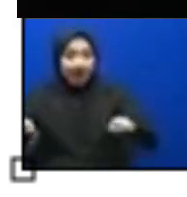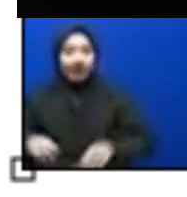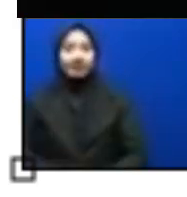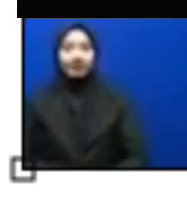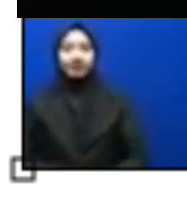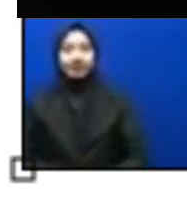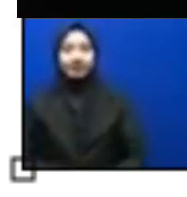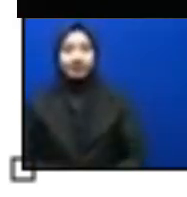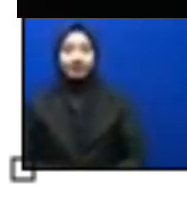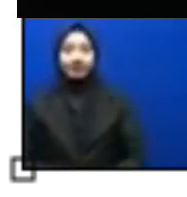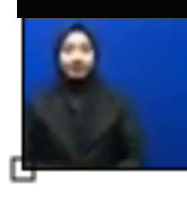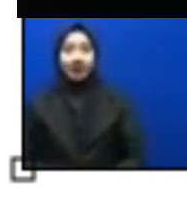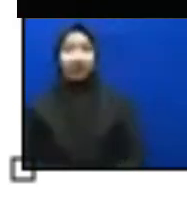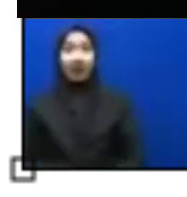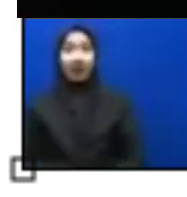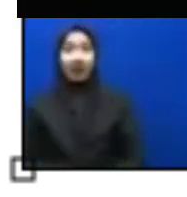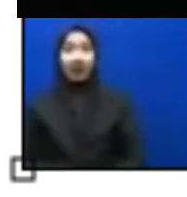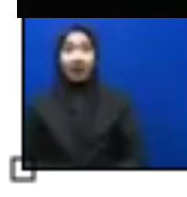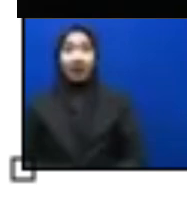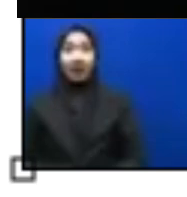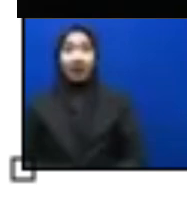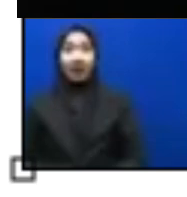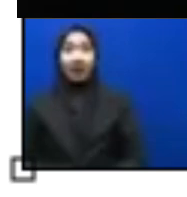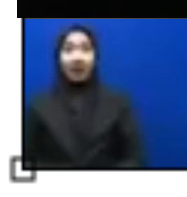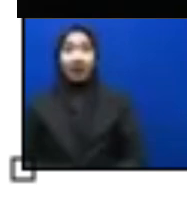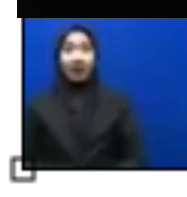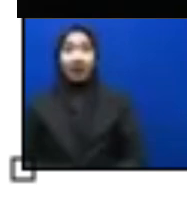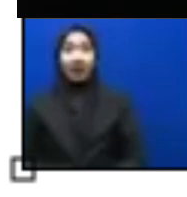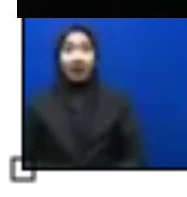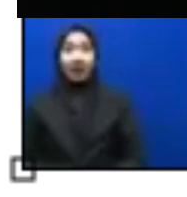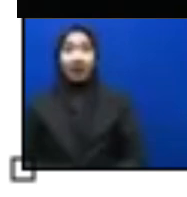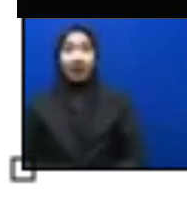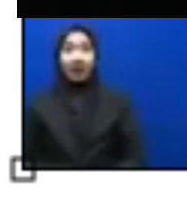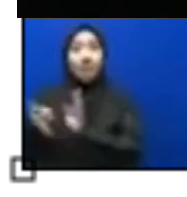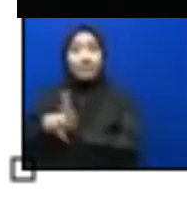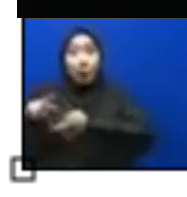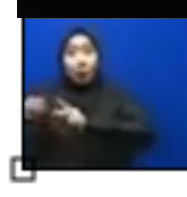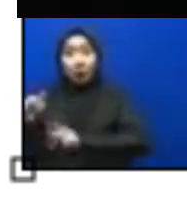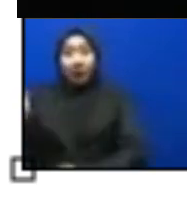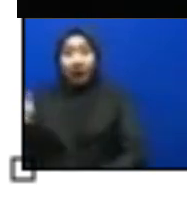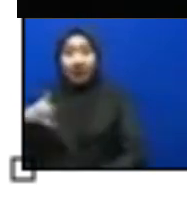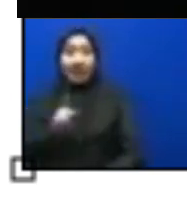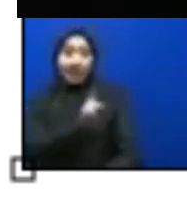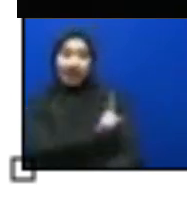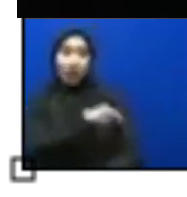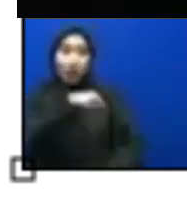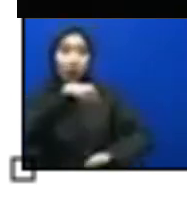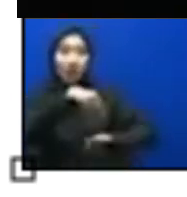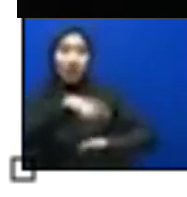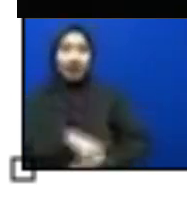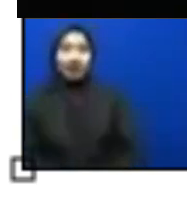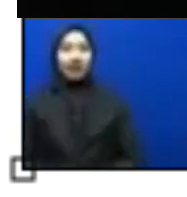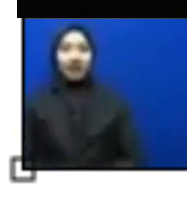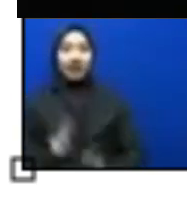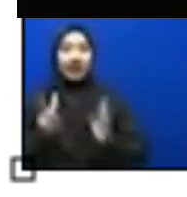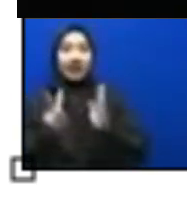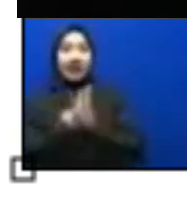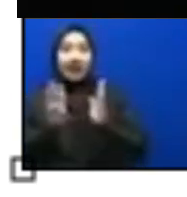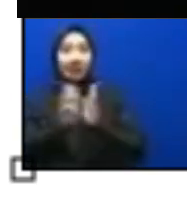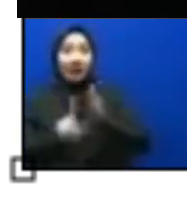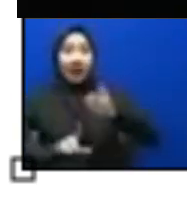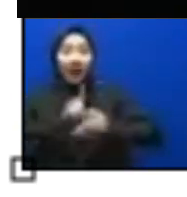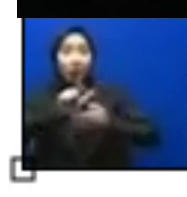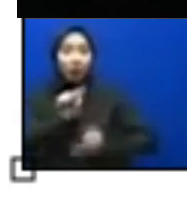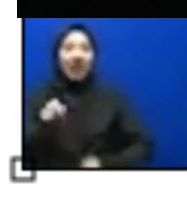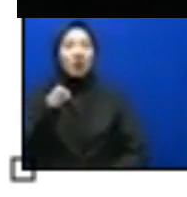memang ingin memberikan estafet kepemimpinannya kepada pemimpin baru itu dengan memberi